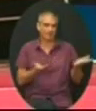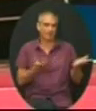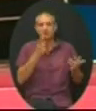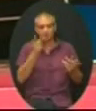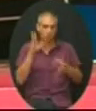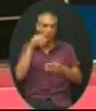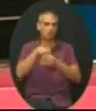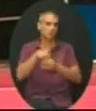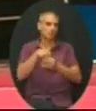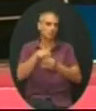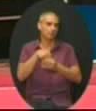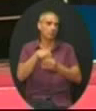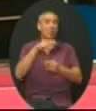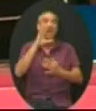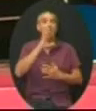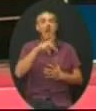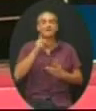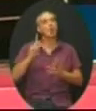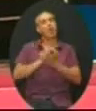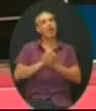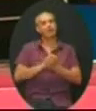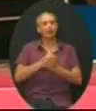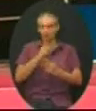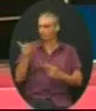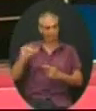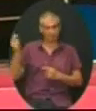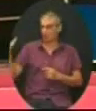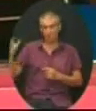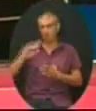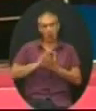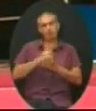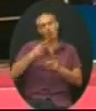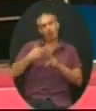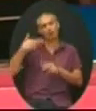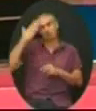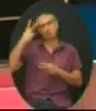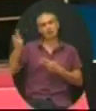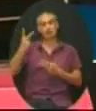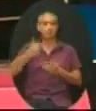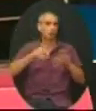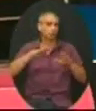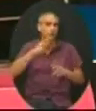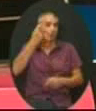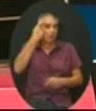והכניס אותו לעניין הזה, שגם חבר נחשב. א', הוא לא חבר שלו, הוא מכר. וב', ראש הממשלה חשב,